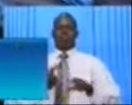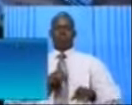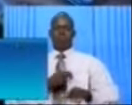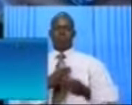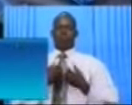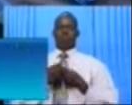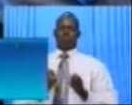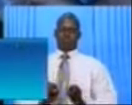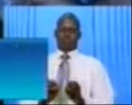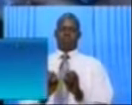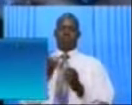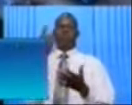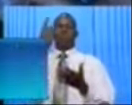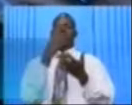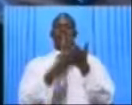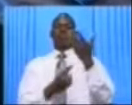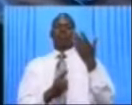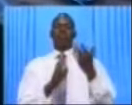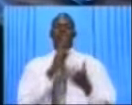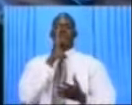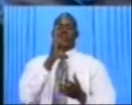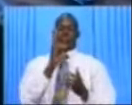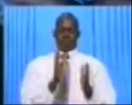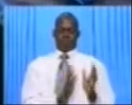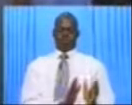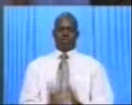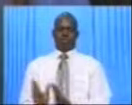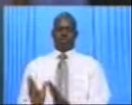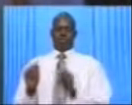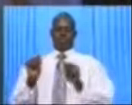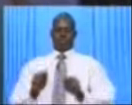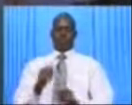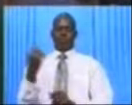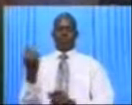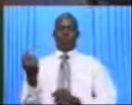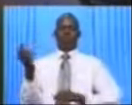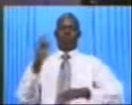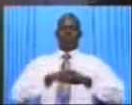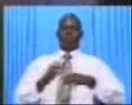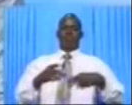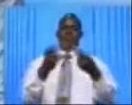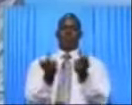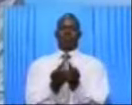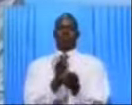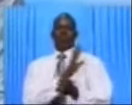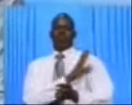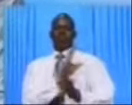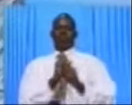essayé de voir quels sont les dispositifs que nous pourrions toujours mettre en place pour renforcer cette sécurité.